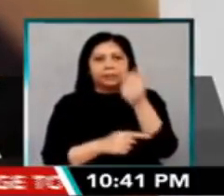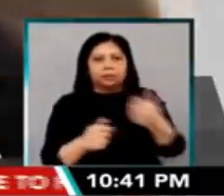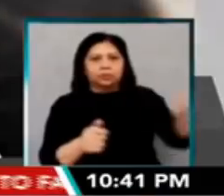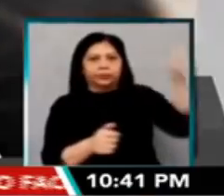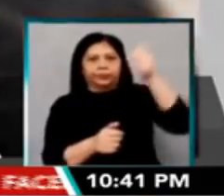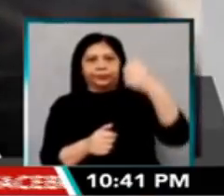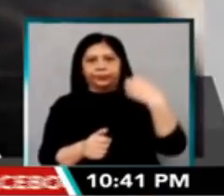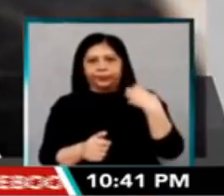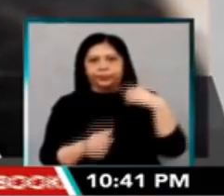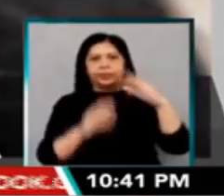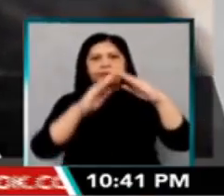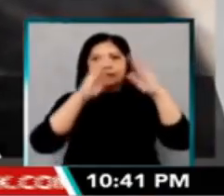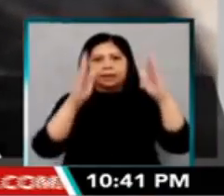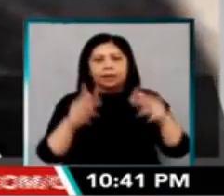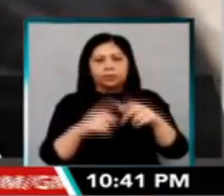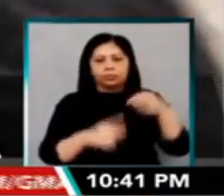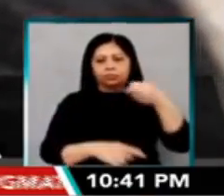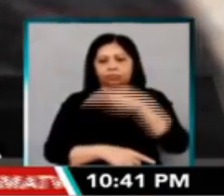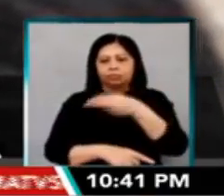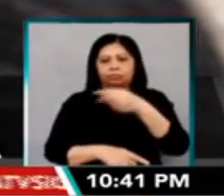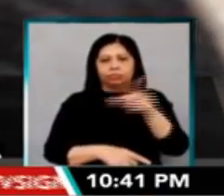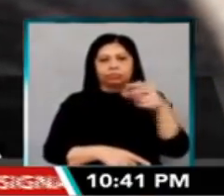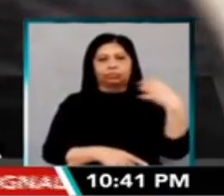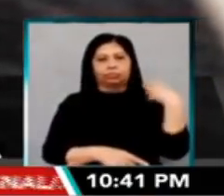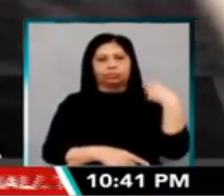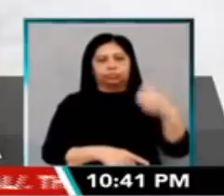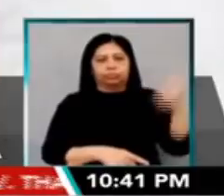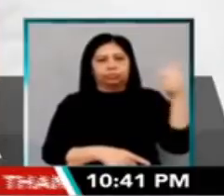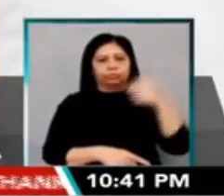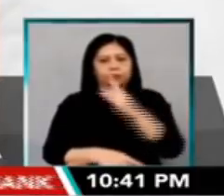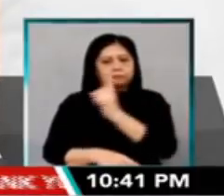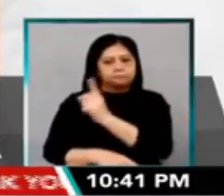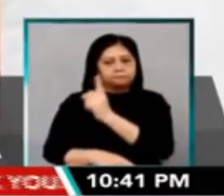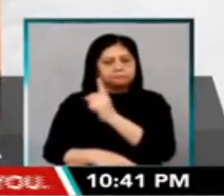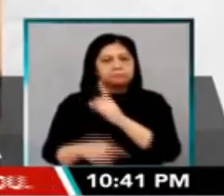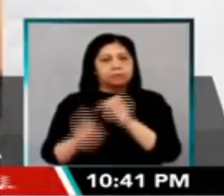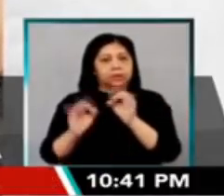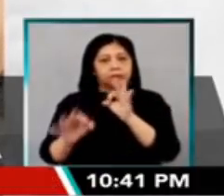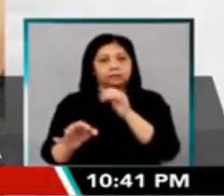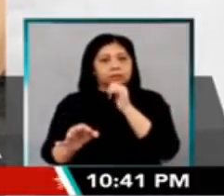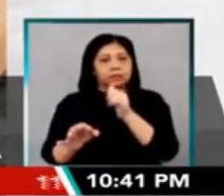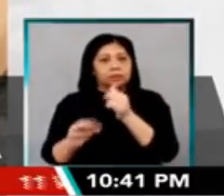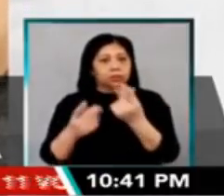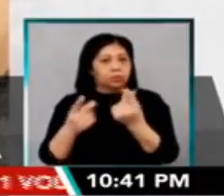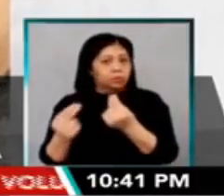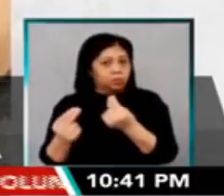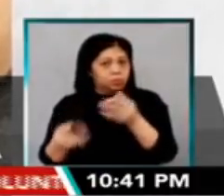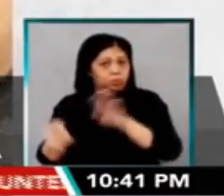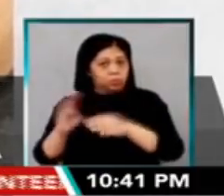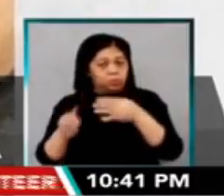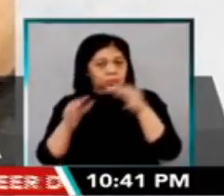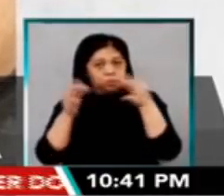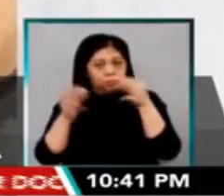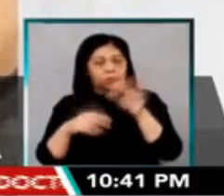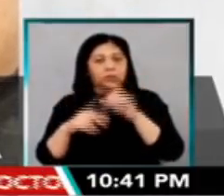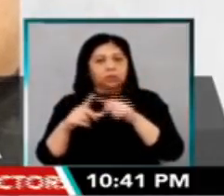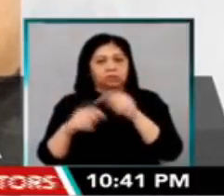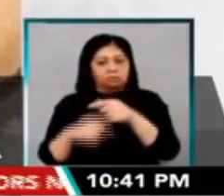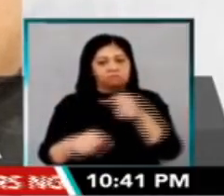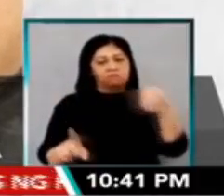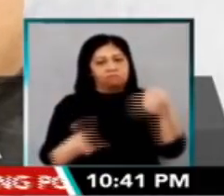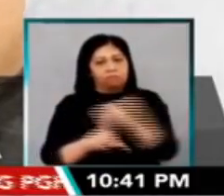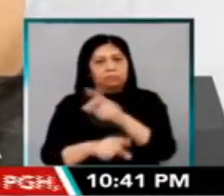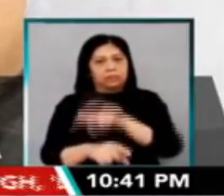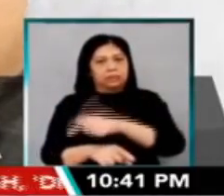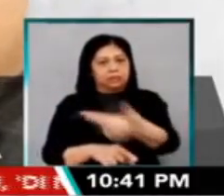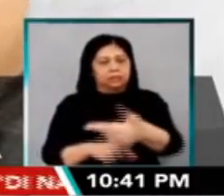bahay sa utos ng mga amo. Binabantaan na kung hindi niya ito gagawin, ay siya naman ang sasaktan. Nakaligtas lang